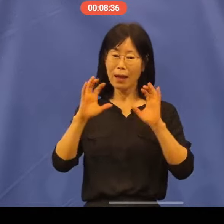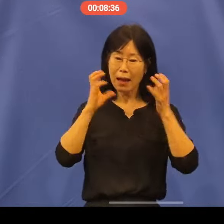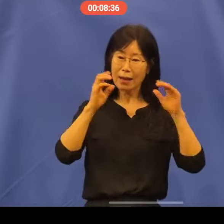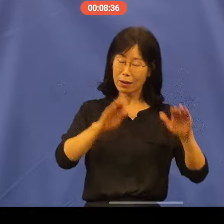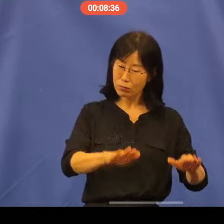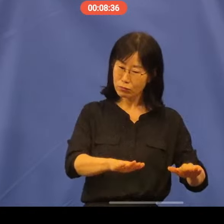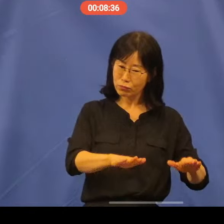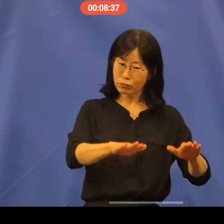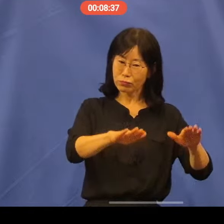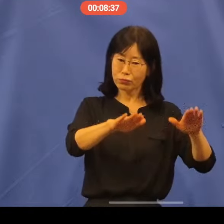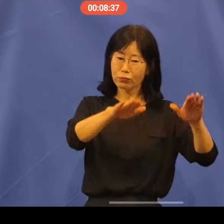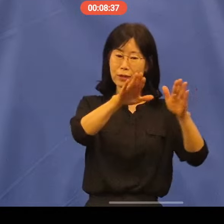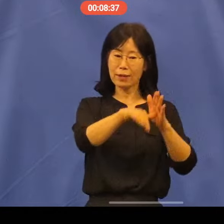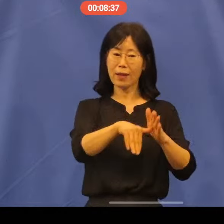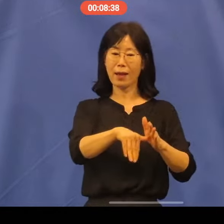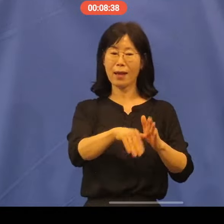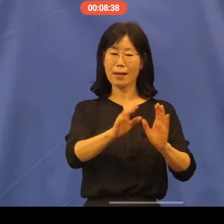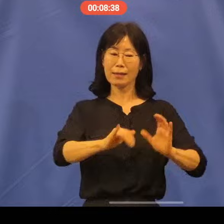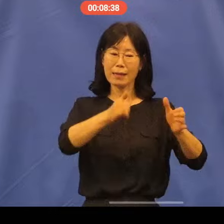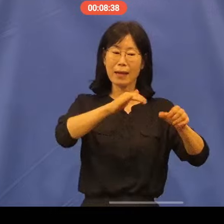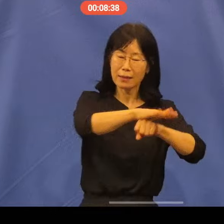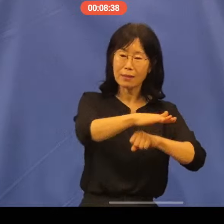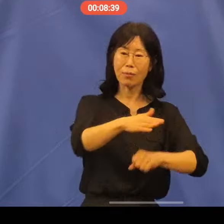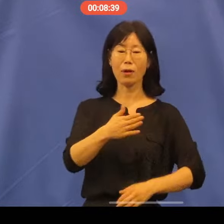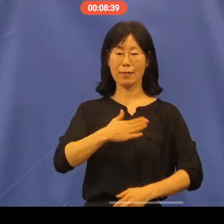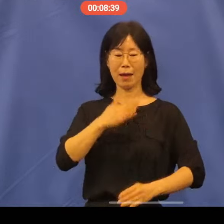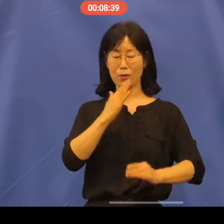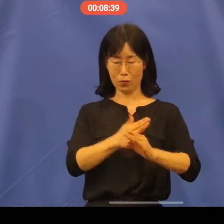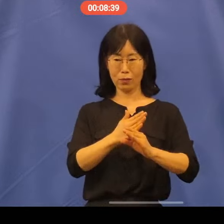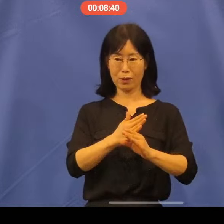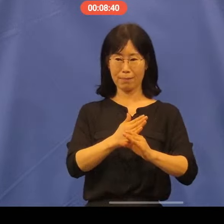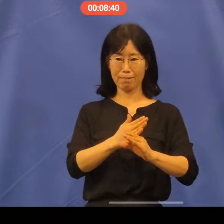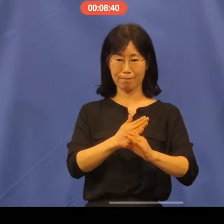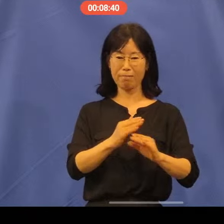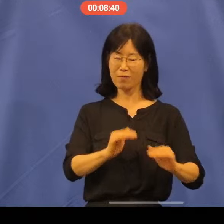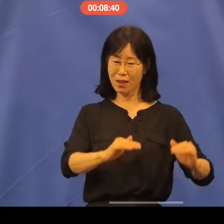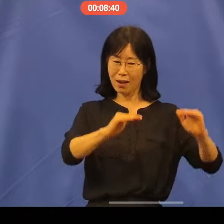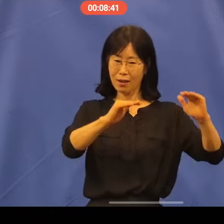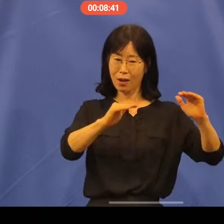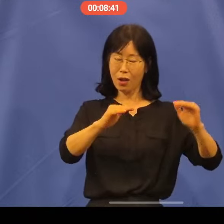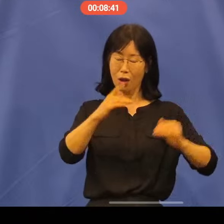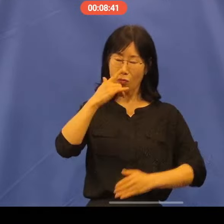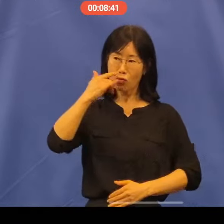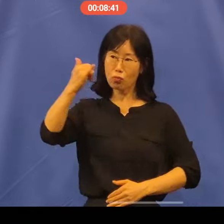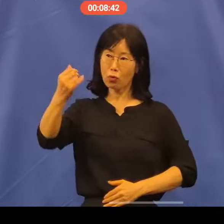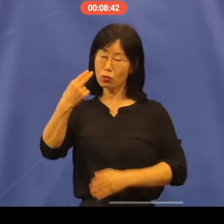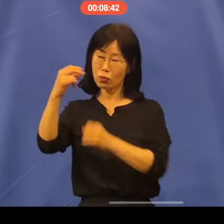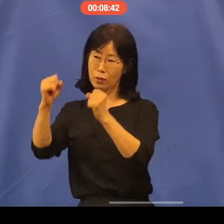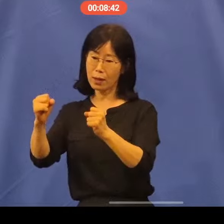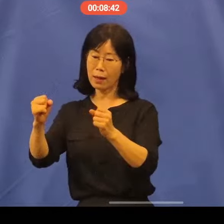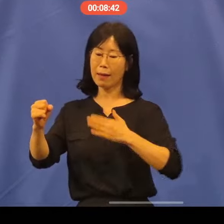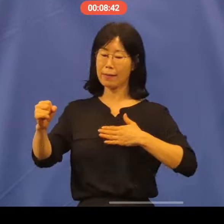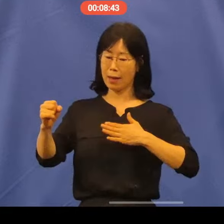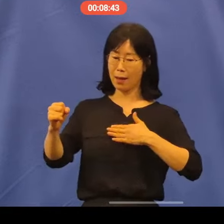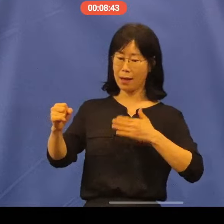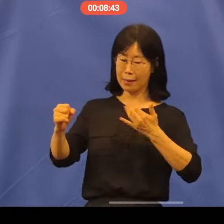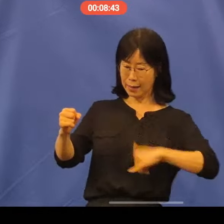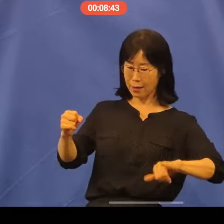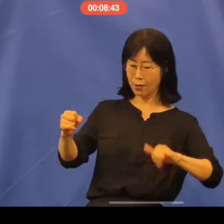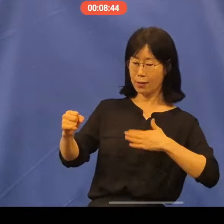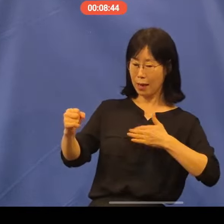자라면서 나 중심의 세계관을 갖고 있는 거예요. 그러니까 부모도 나를 위해서 존재하는 거잖아요. 그러니까 자기